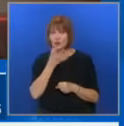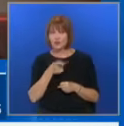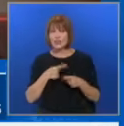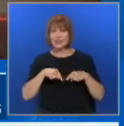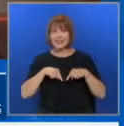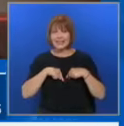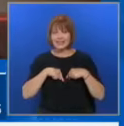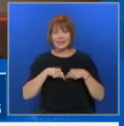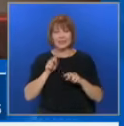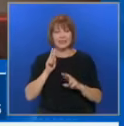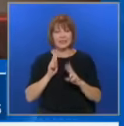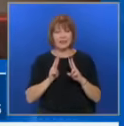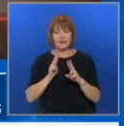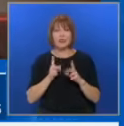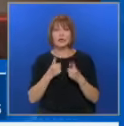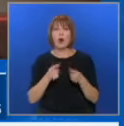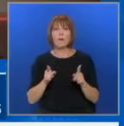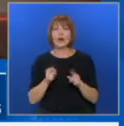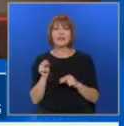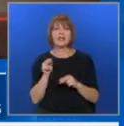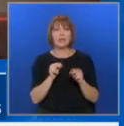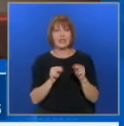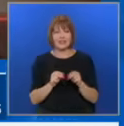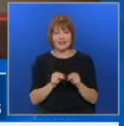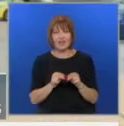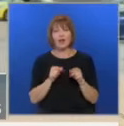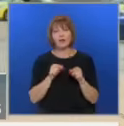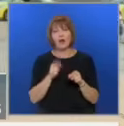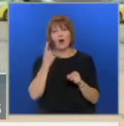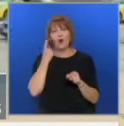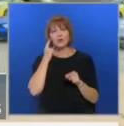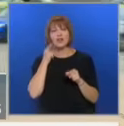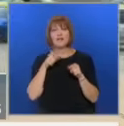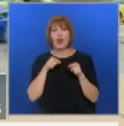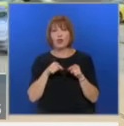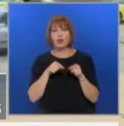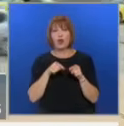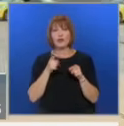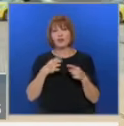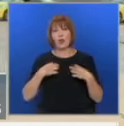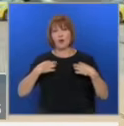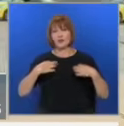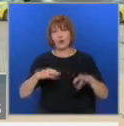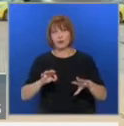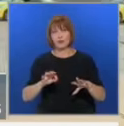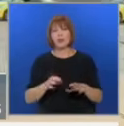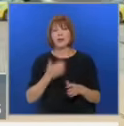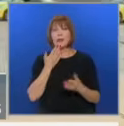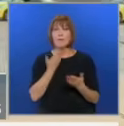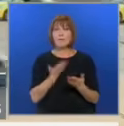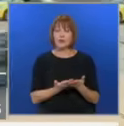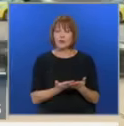съдът се съгласи с управителния съвет на БНБ, това означава, че той ще бъде освободен и предложен